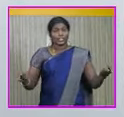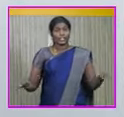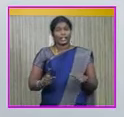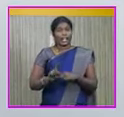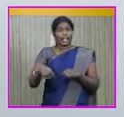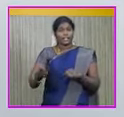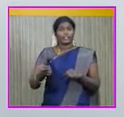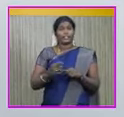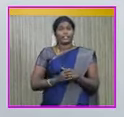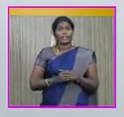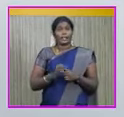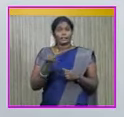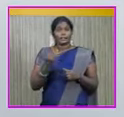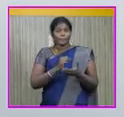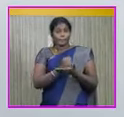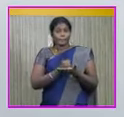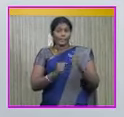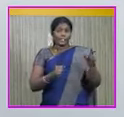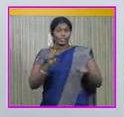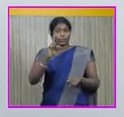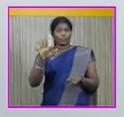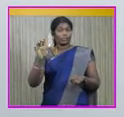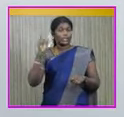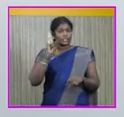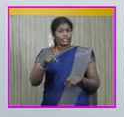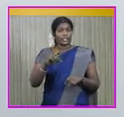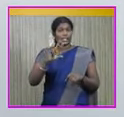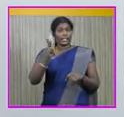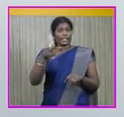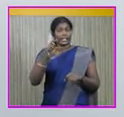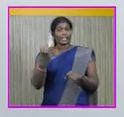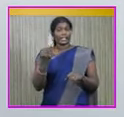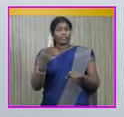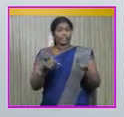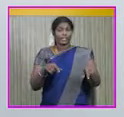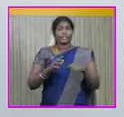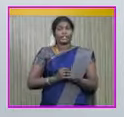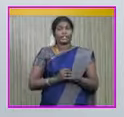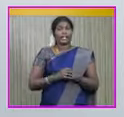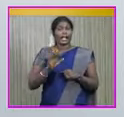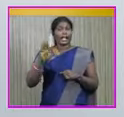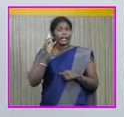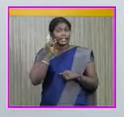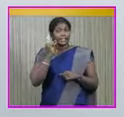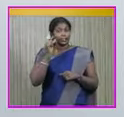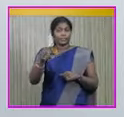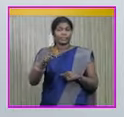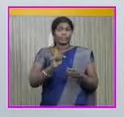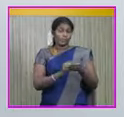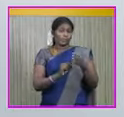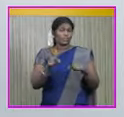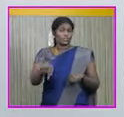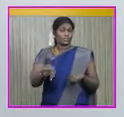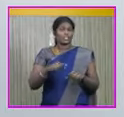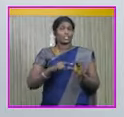அடுத்ததாக பயிற்சி 5.1 8வது கணக்கு. இந்த கணக்கு வந்து உங்களுக்கு 5 மதிப்பெண் வினாக்களில் கேட்கக்கூடிய ஒரு